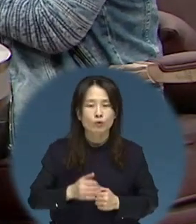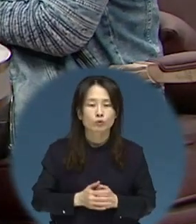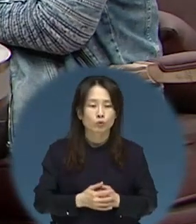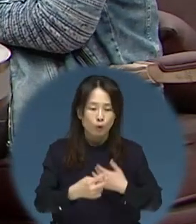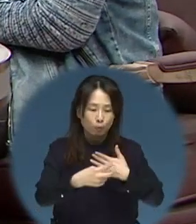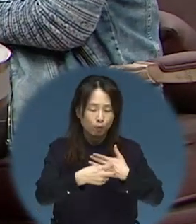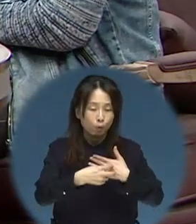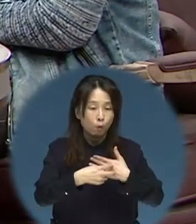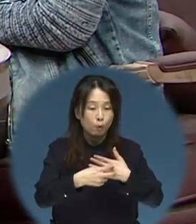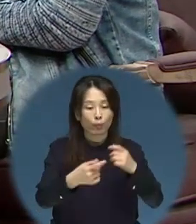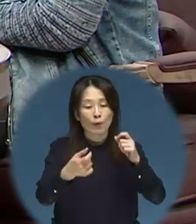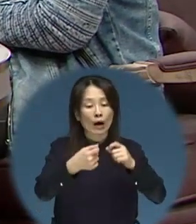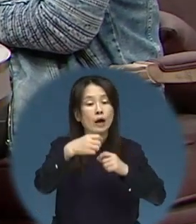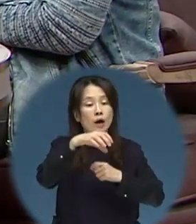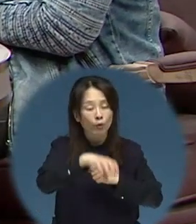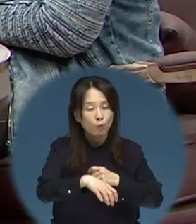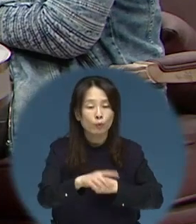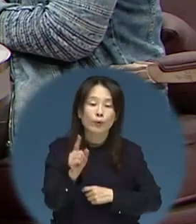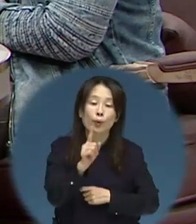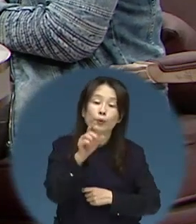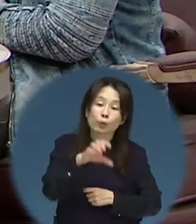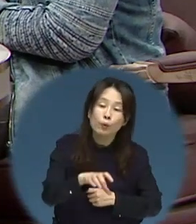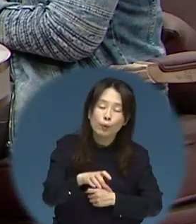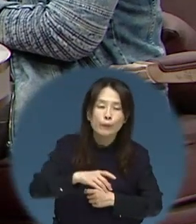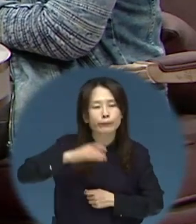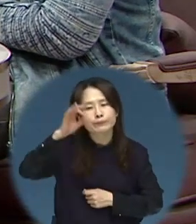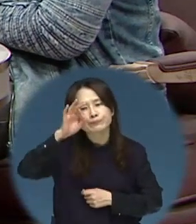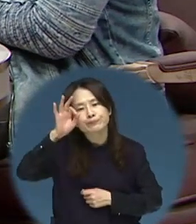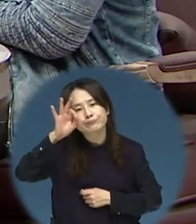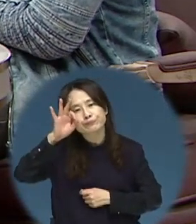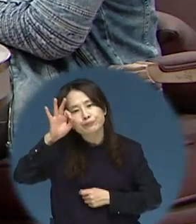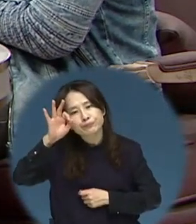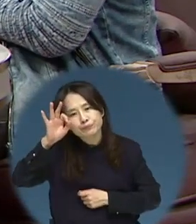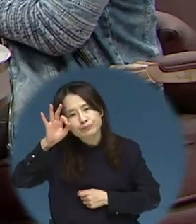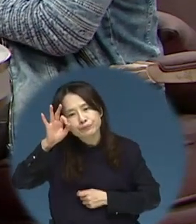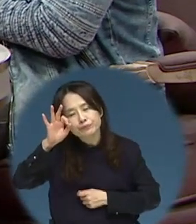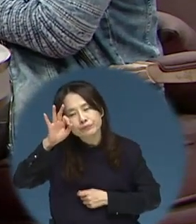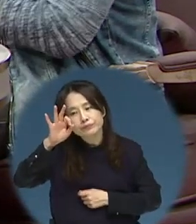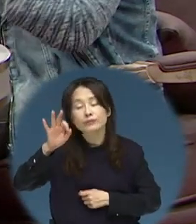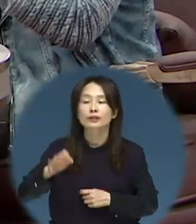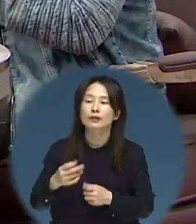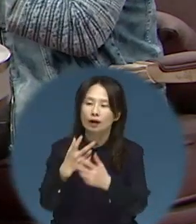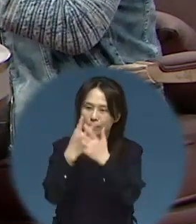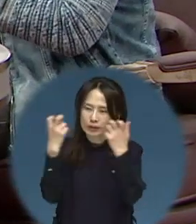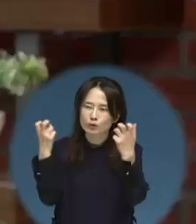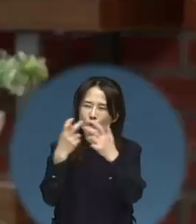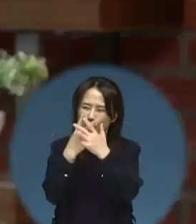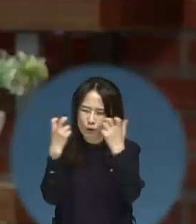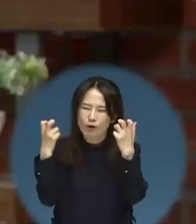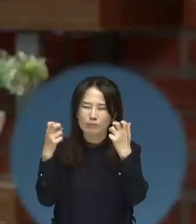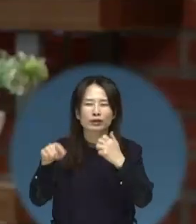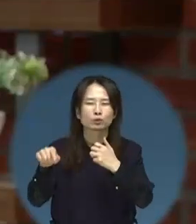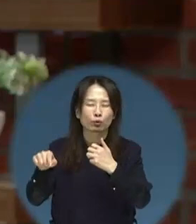또 병원이 필요로 한 곳. 예. 이제 이런 것이 어딜까라고 이제 다시 또 아내와 함께 가방 하나 메고